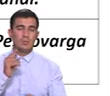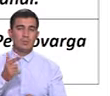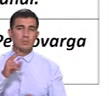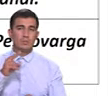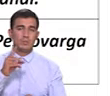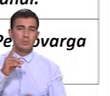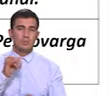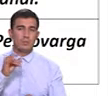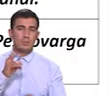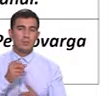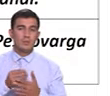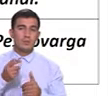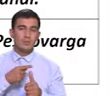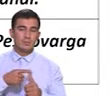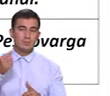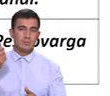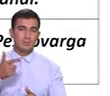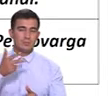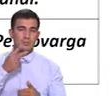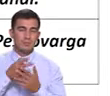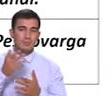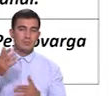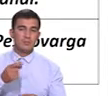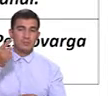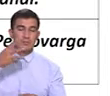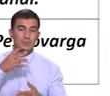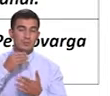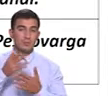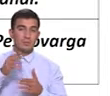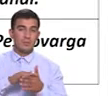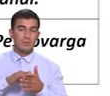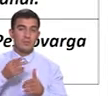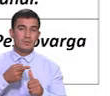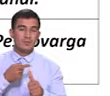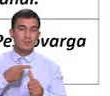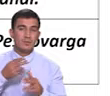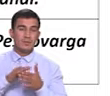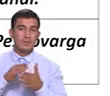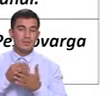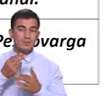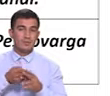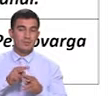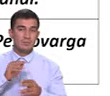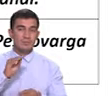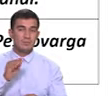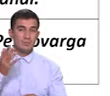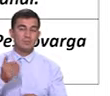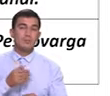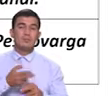Vima Kadvis va Kanishka. Kudzula Kadvis Kushon podshohlari